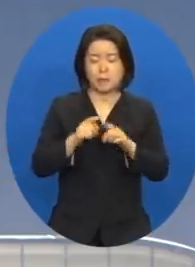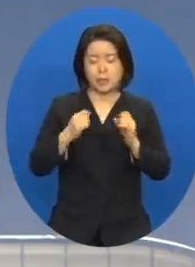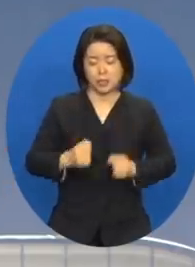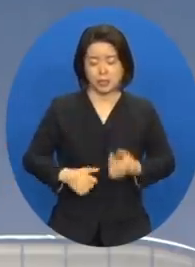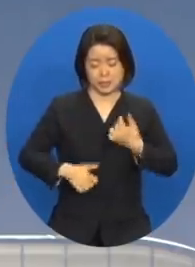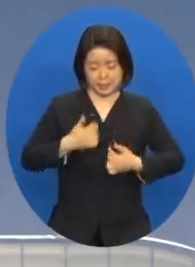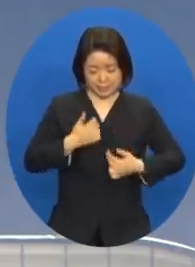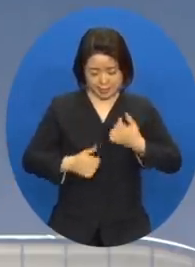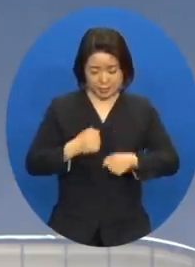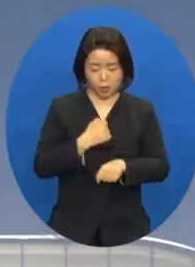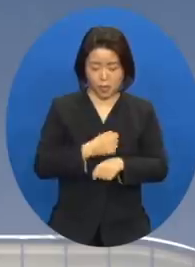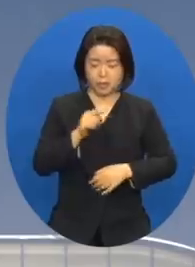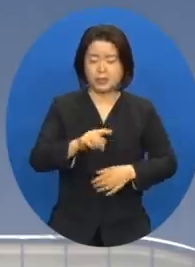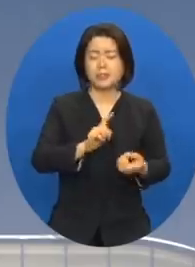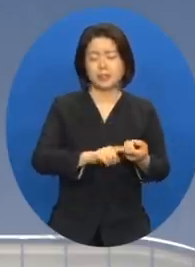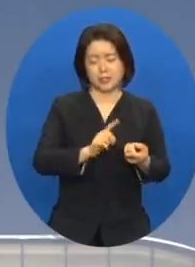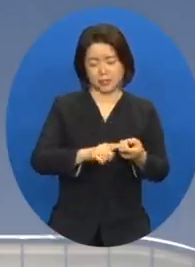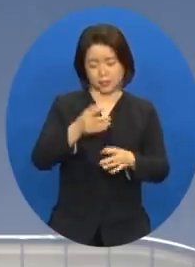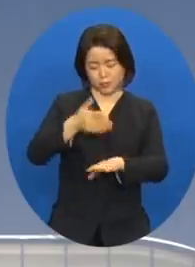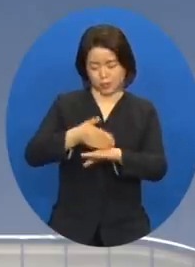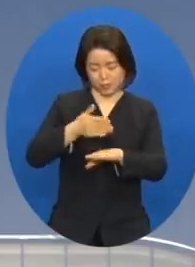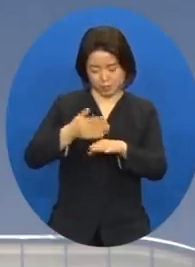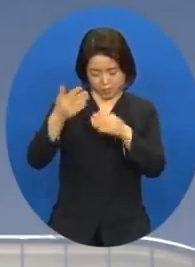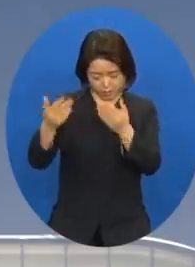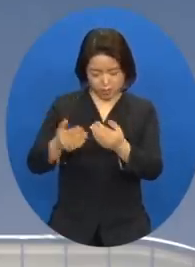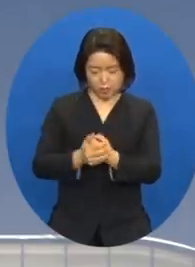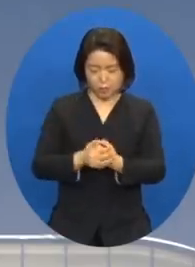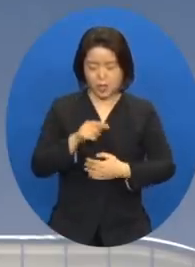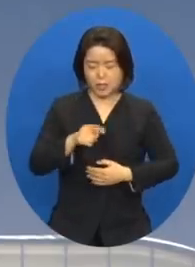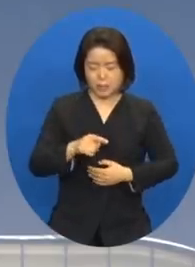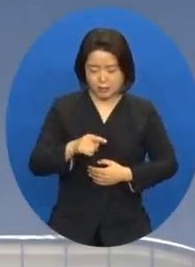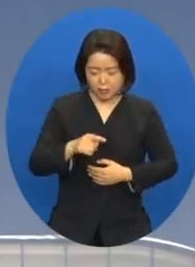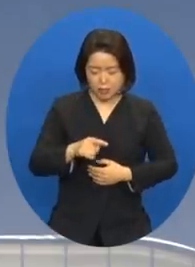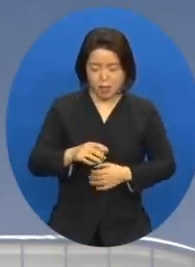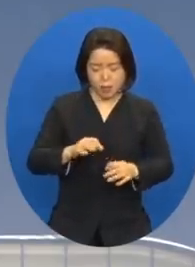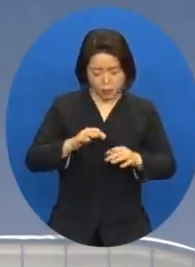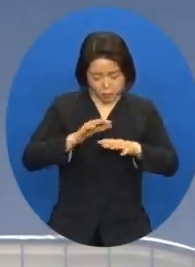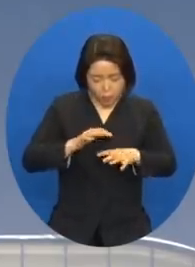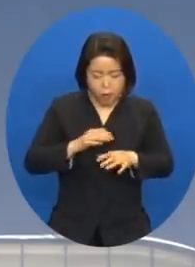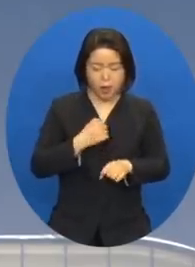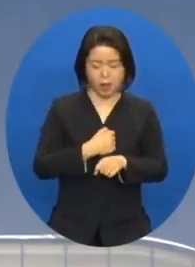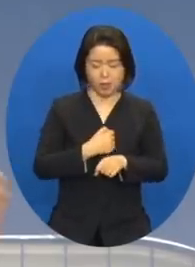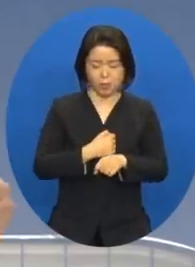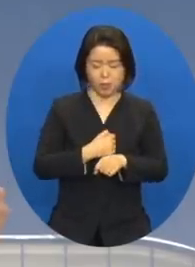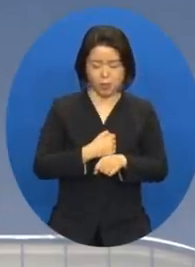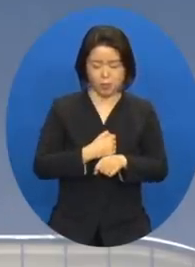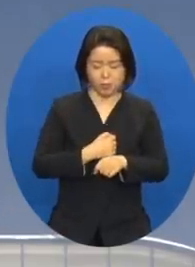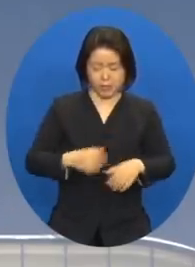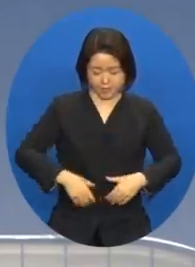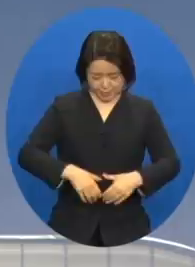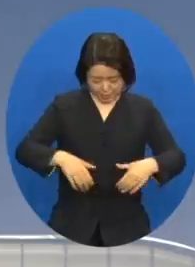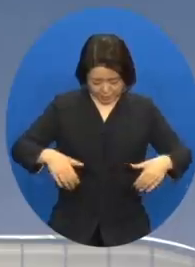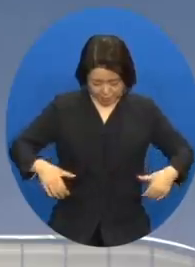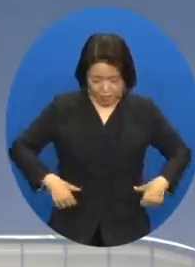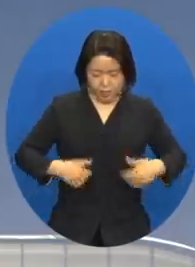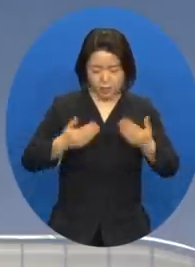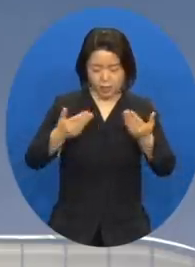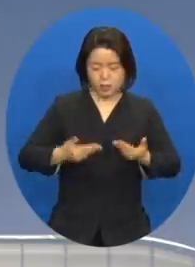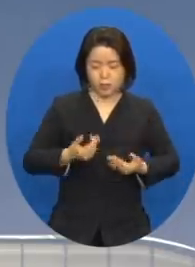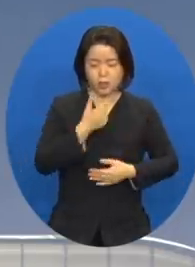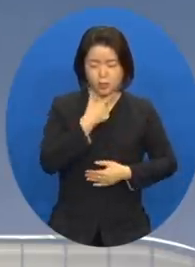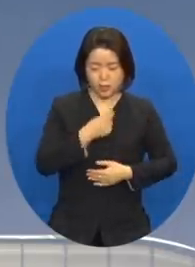즐거워하고 그 자체로 감사하고 그것으로 놀라워하고 그리고 담대하게 하시기를